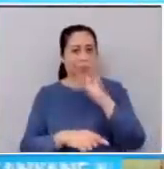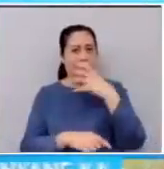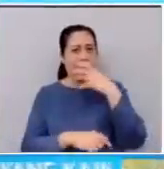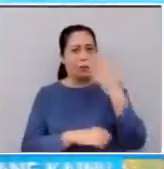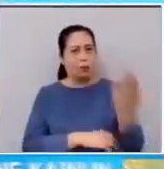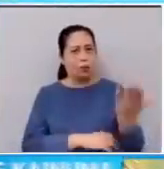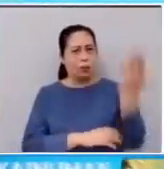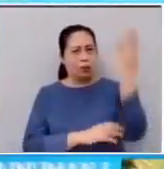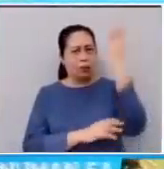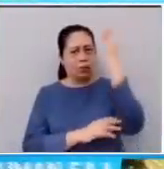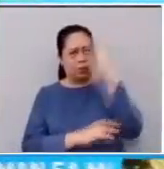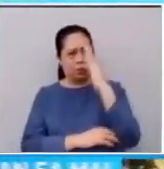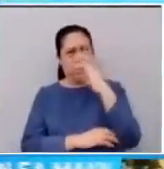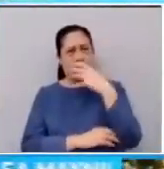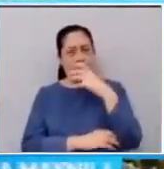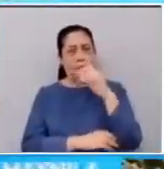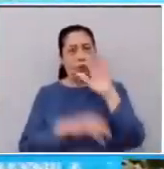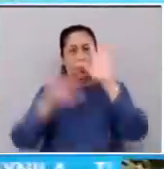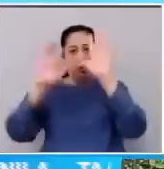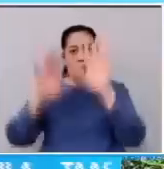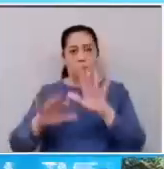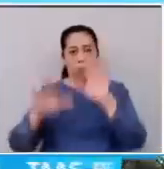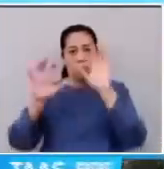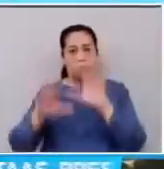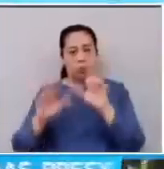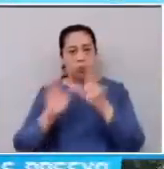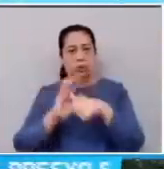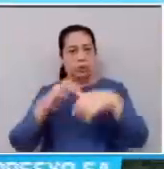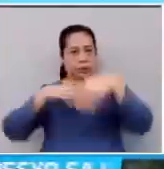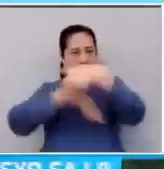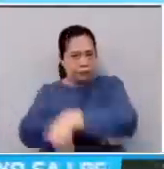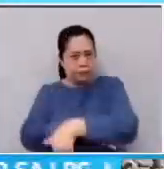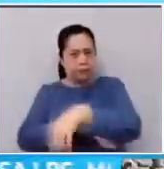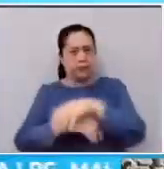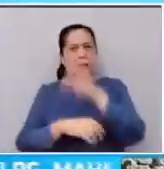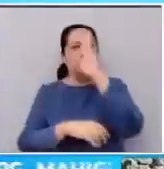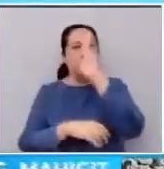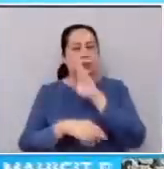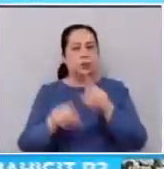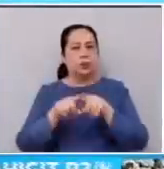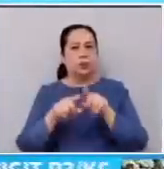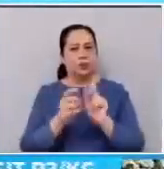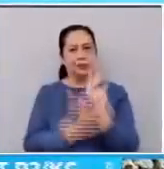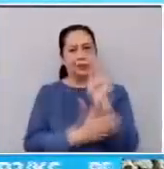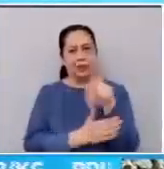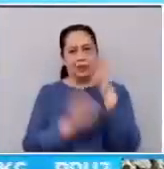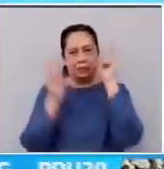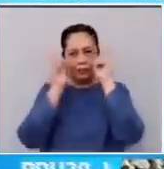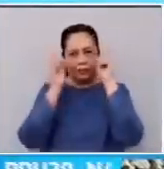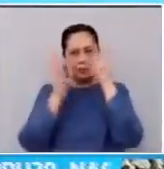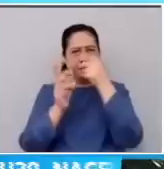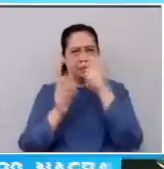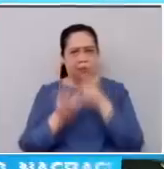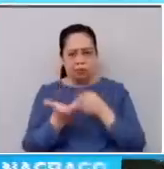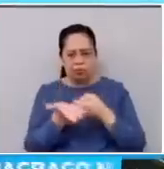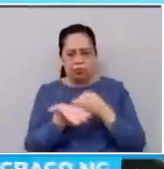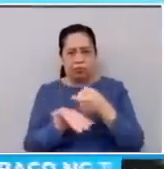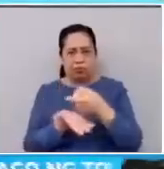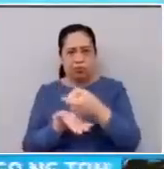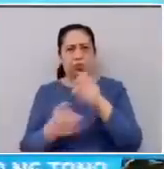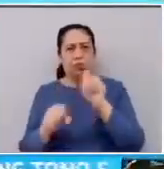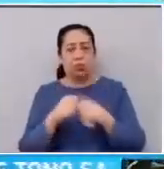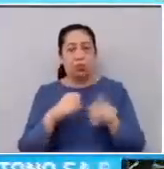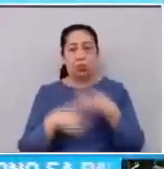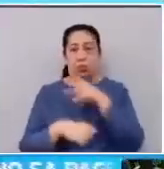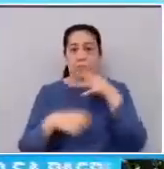tanghali at uulan naman ng malakas tuwing gabi. Nasisira rin ang mga pananim na gulay dahil sa mga uod, kaya ang mga magsasaka